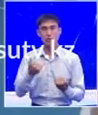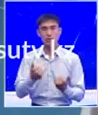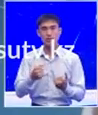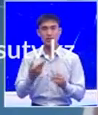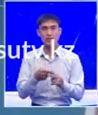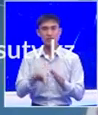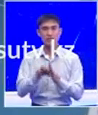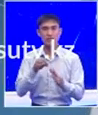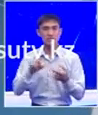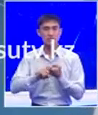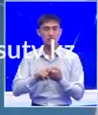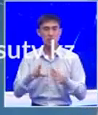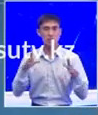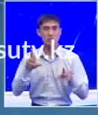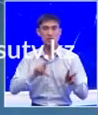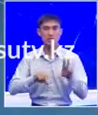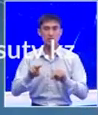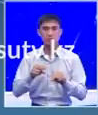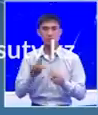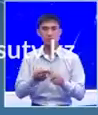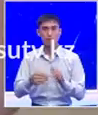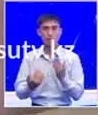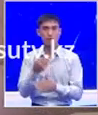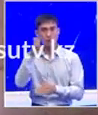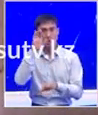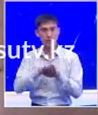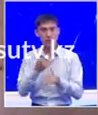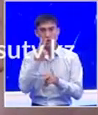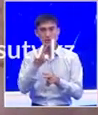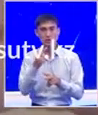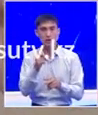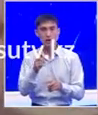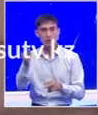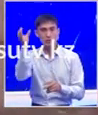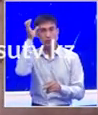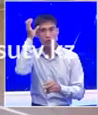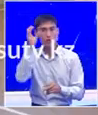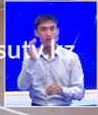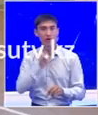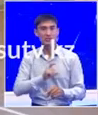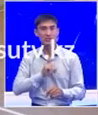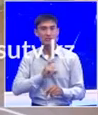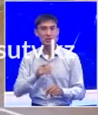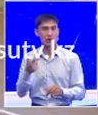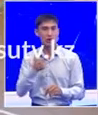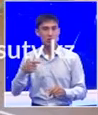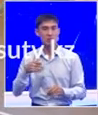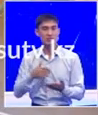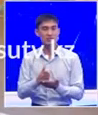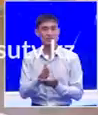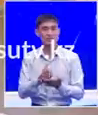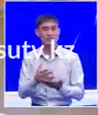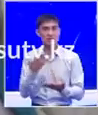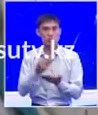связанные с большими надеждами в новом акеми они хотят увидеть толкового хозяйственника и грамотного стратега заботящегося развития родного